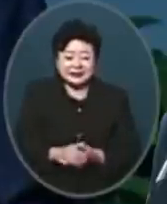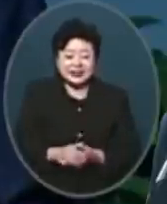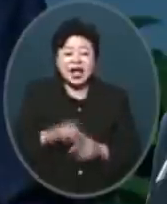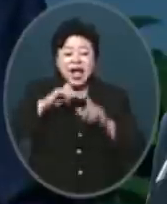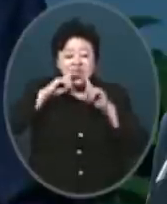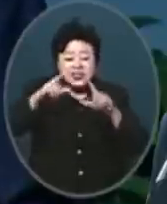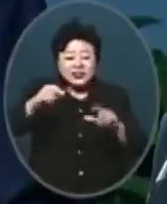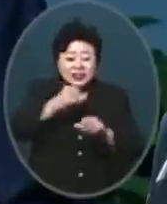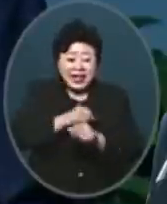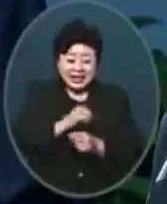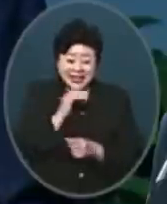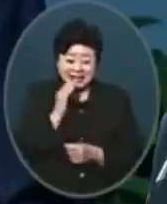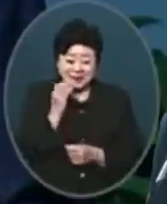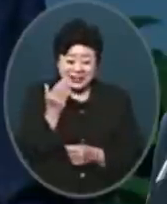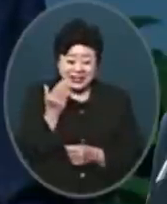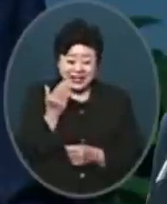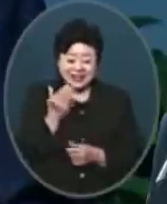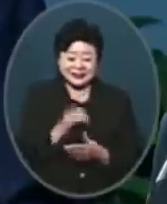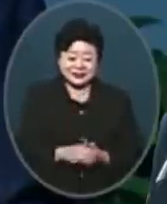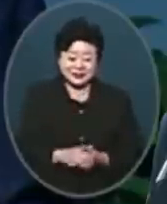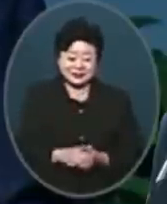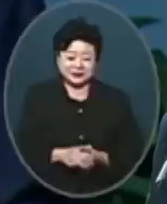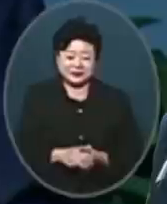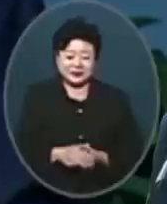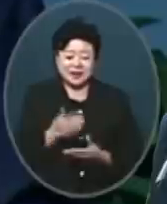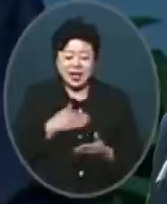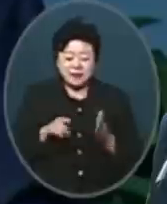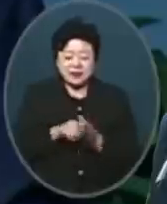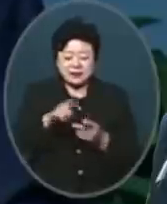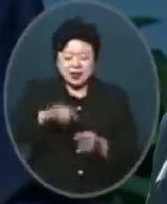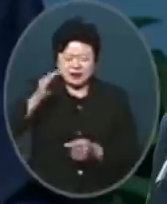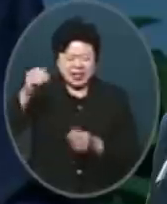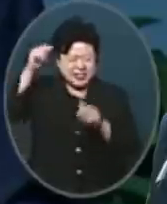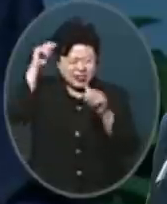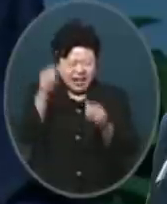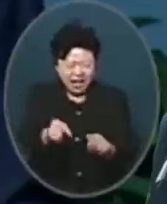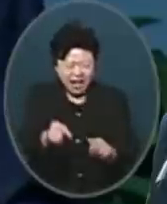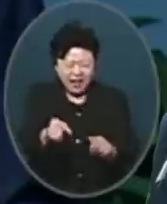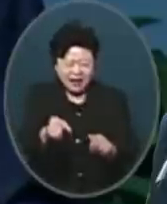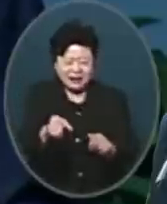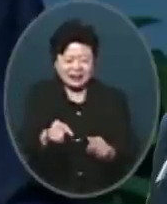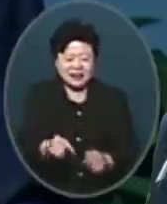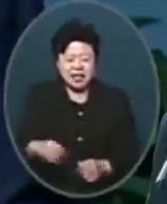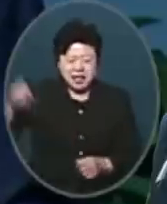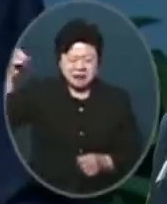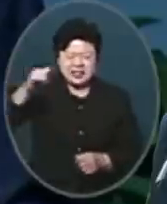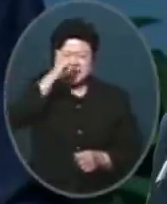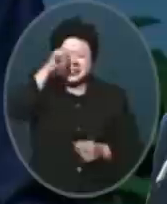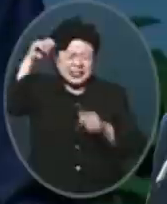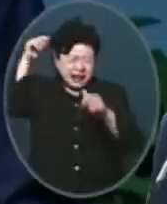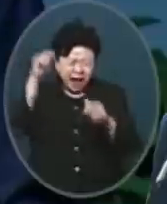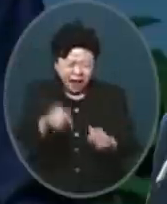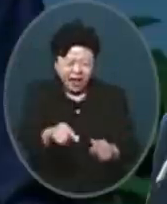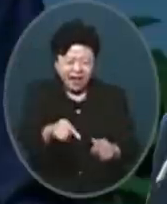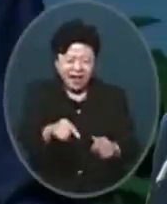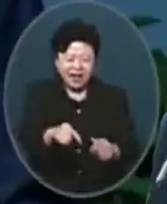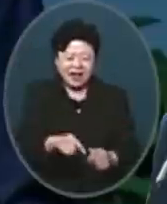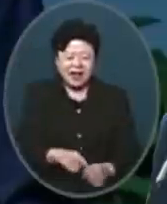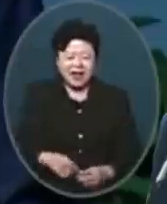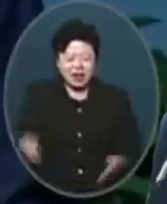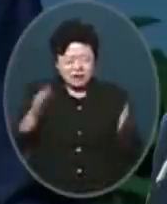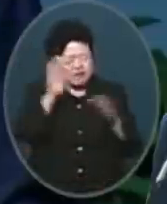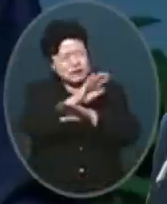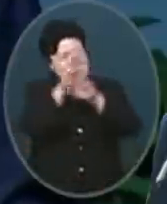선언을 하는 것입니다. 창조적인 선언이란 내 믿은 대로 될지어다. 빛이 있어라.